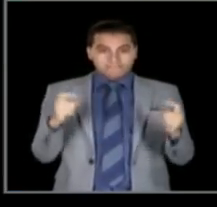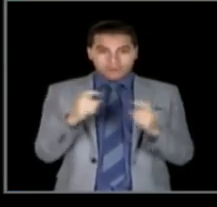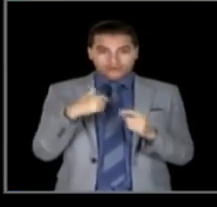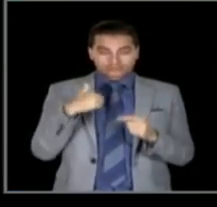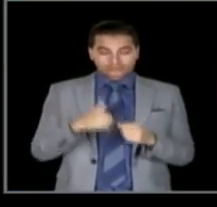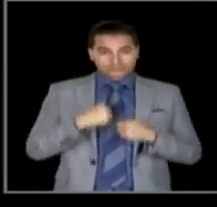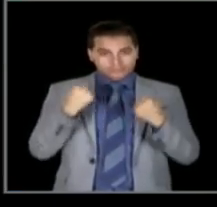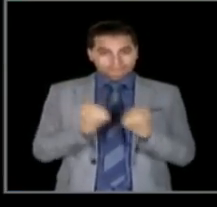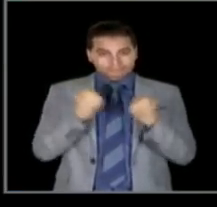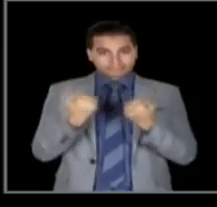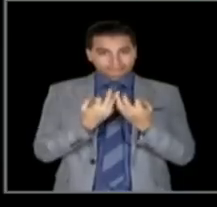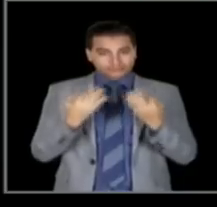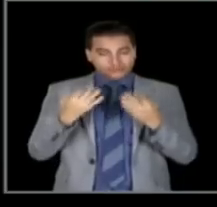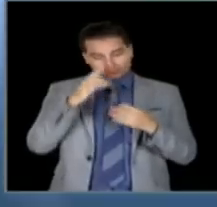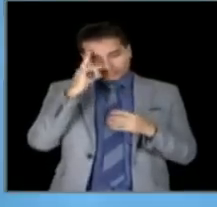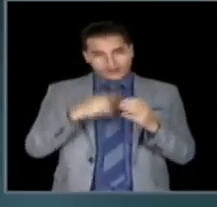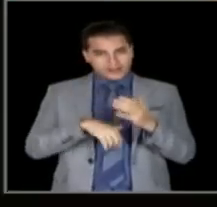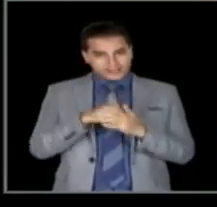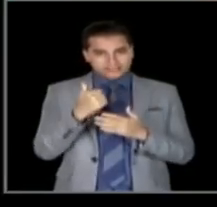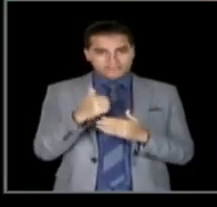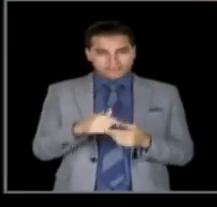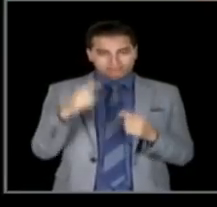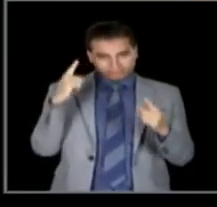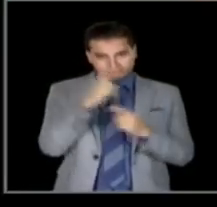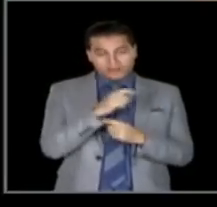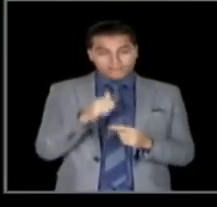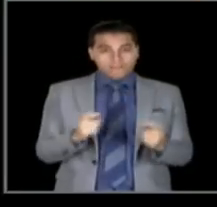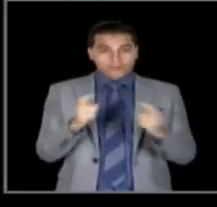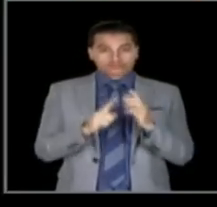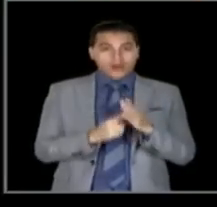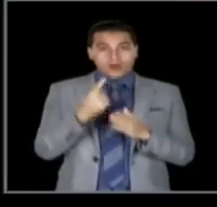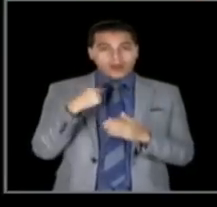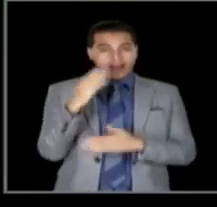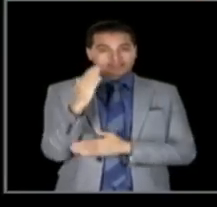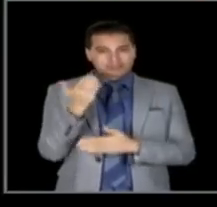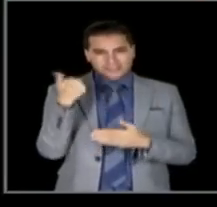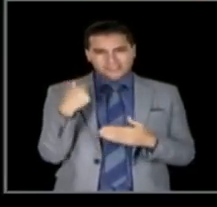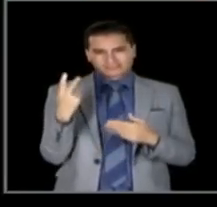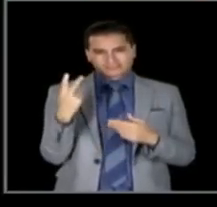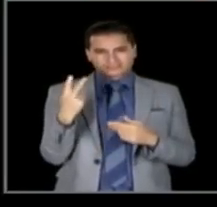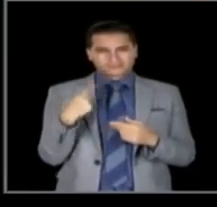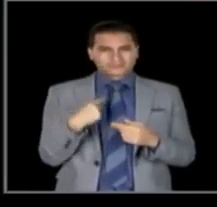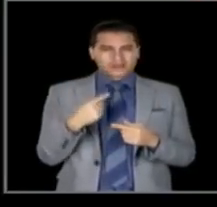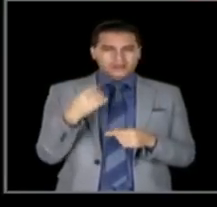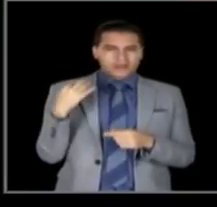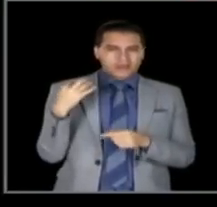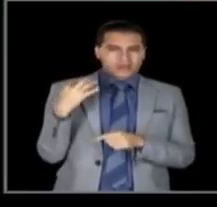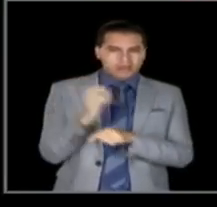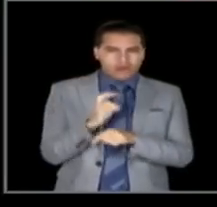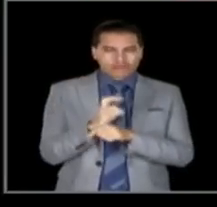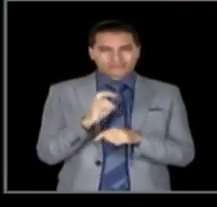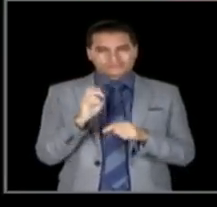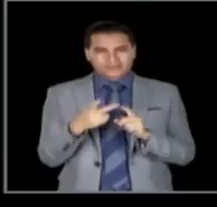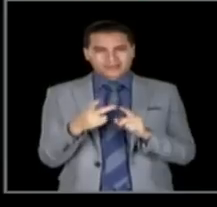وباذن الله تيم مستعده كويس وان شاء الله نكسب صدر المجموعه. النهارده اول ماتش انزله اساسي، الماتشات اللي فاتت كنت بنزل من الفقره الثانيه، طبعا الاحساس